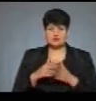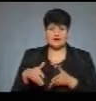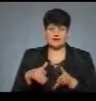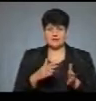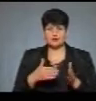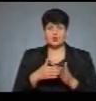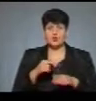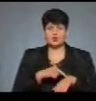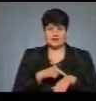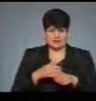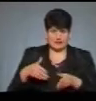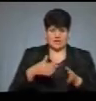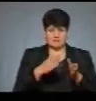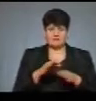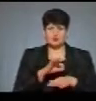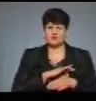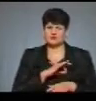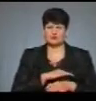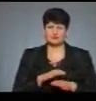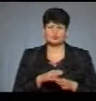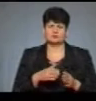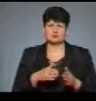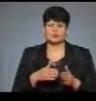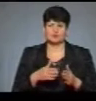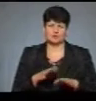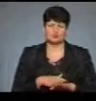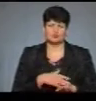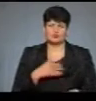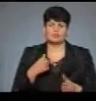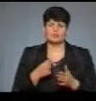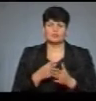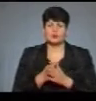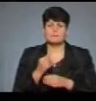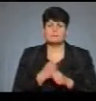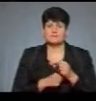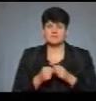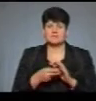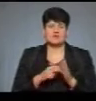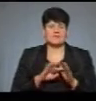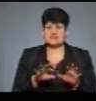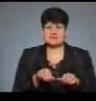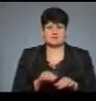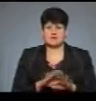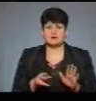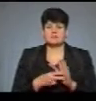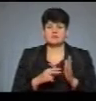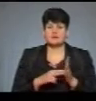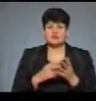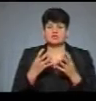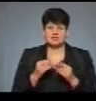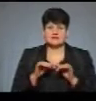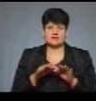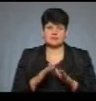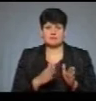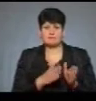до годинника використовувалися вже довше, до Великодного містечка. Ми планували їх не забирати, оскільки планували через заходи перейти